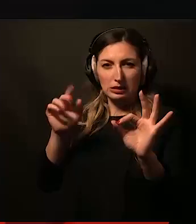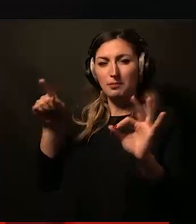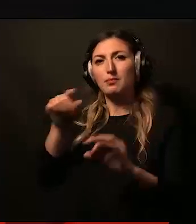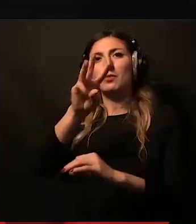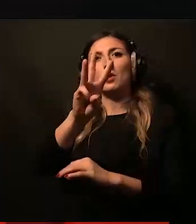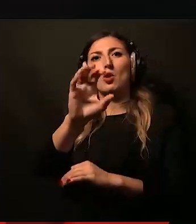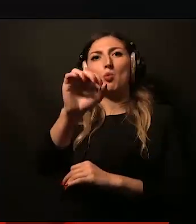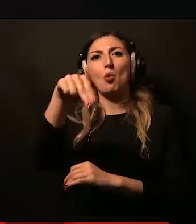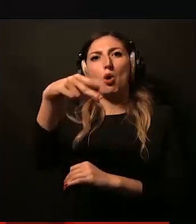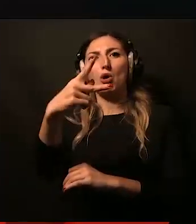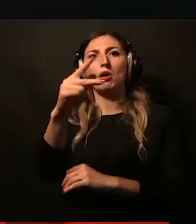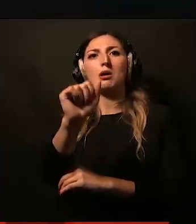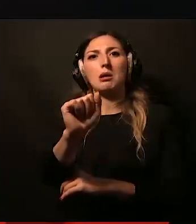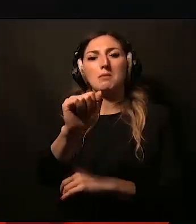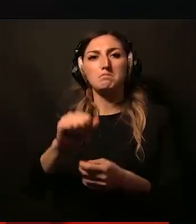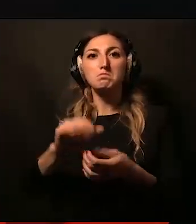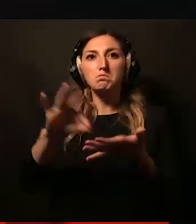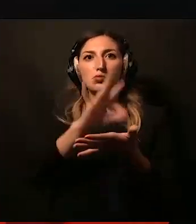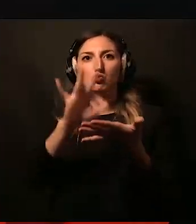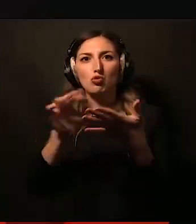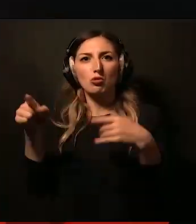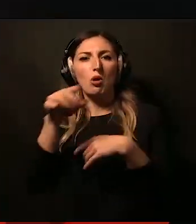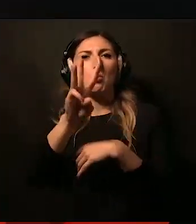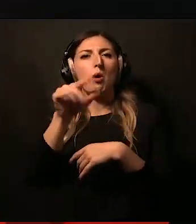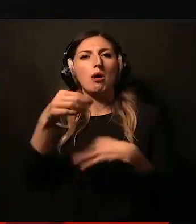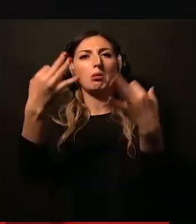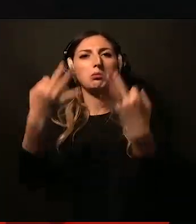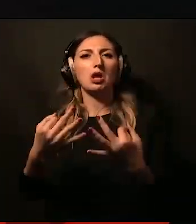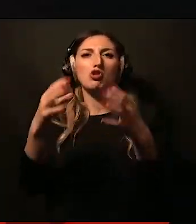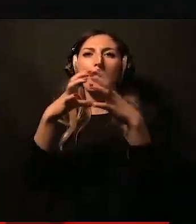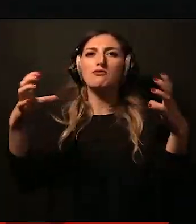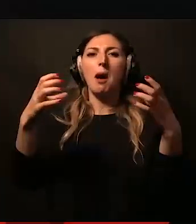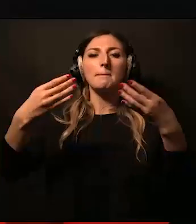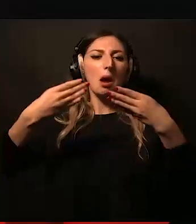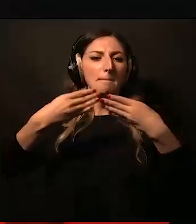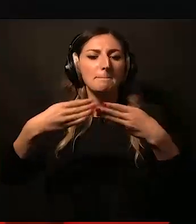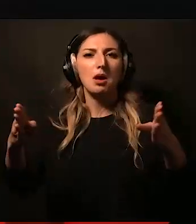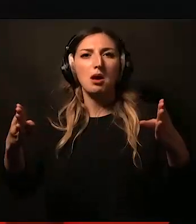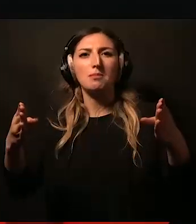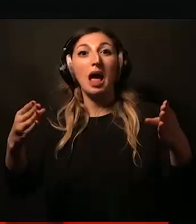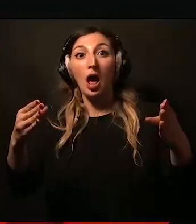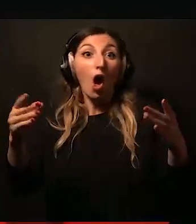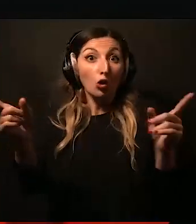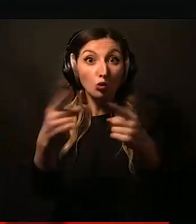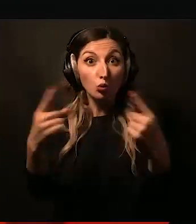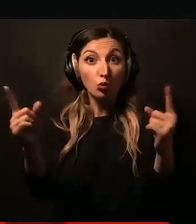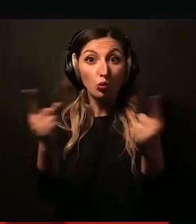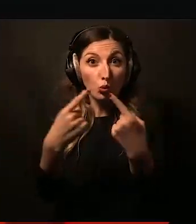decide di riaprire le porte della fabbrica ma non a tutte le persone solo a c